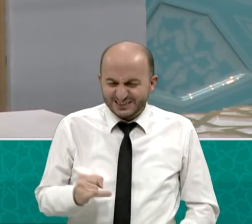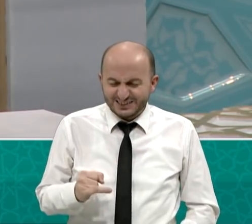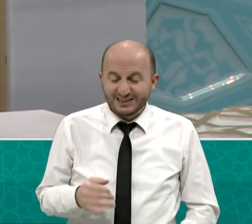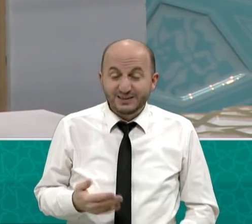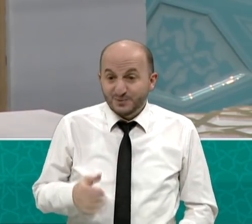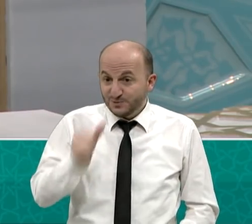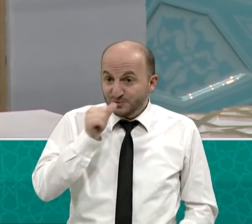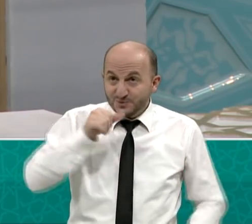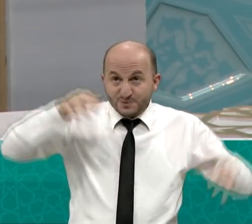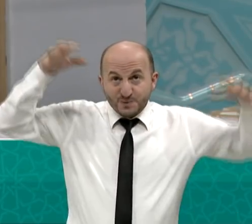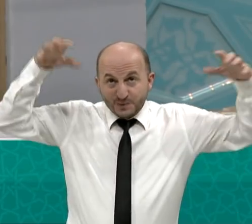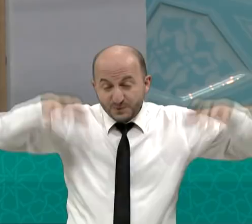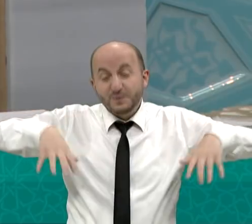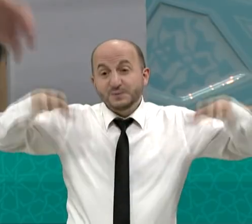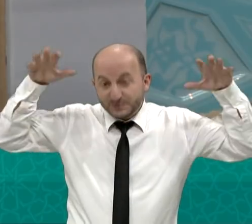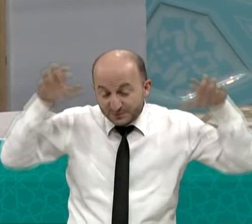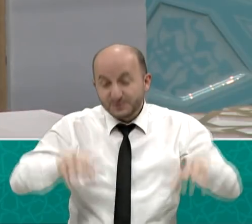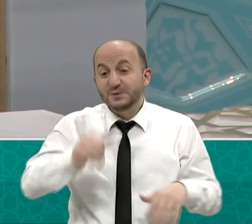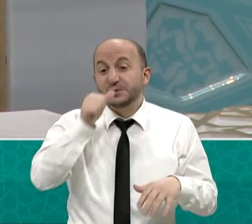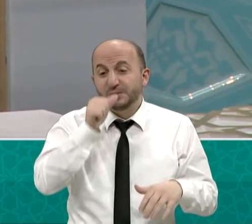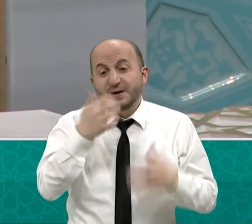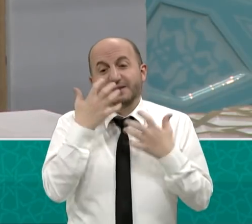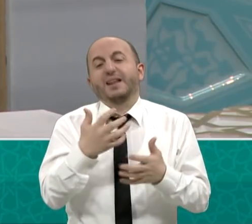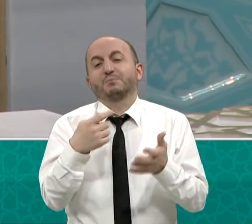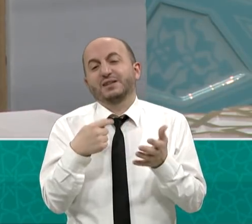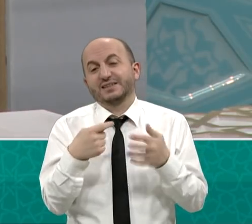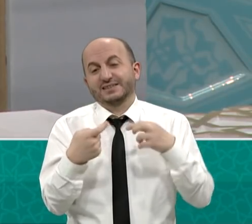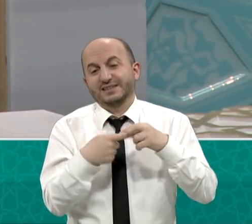zaten gökten indirdiği suya rahmet diyor.